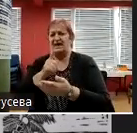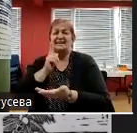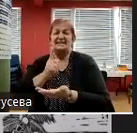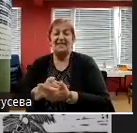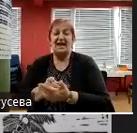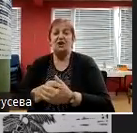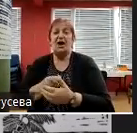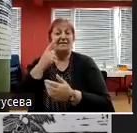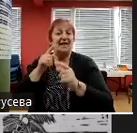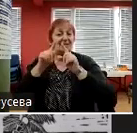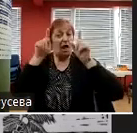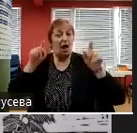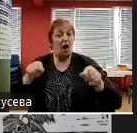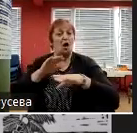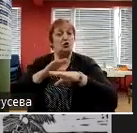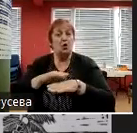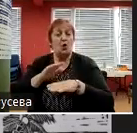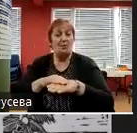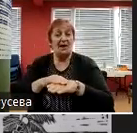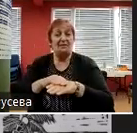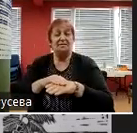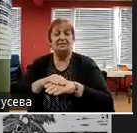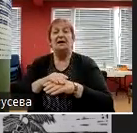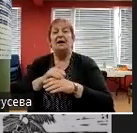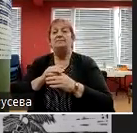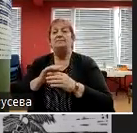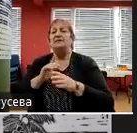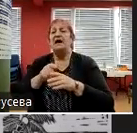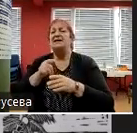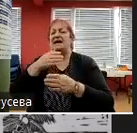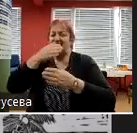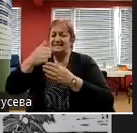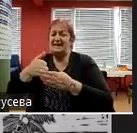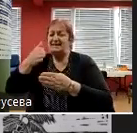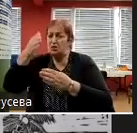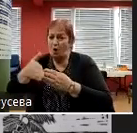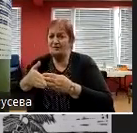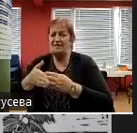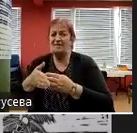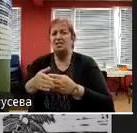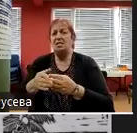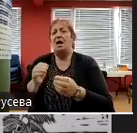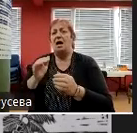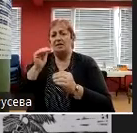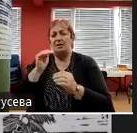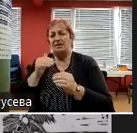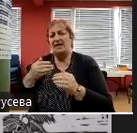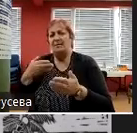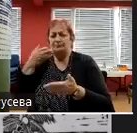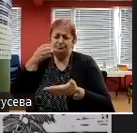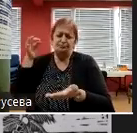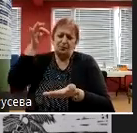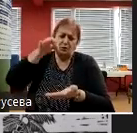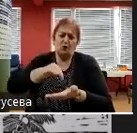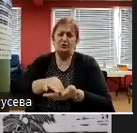един документ, да може да се навигира през него, да бъде наистина достъпен. Много